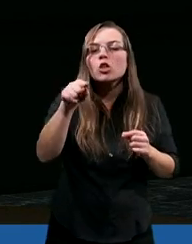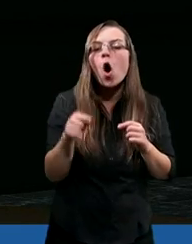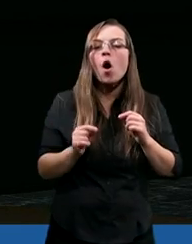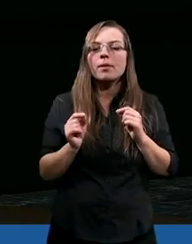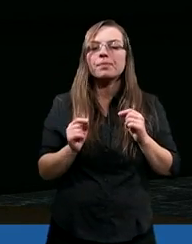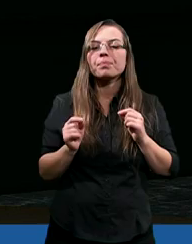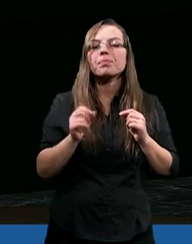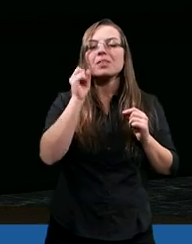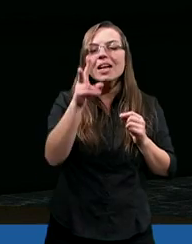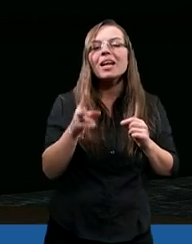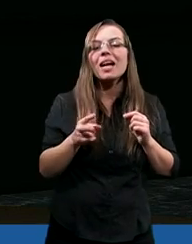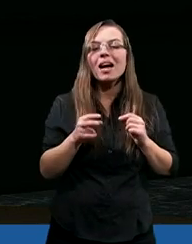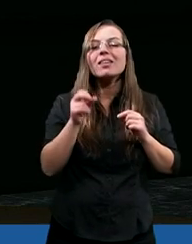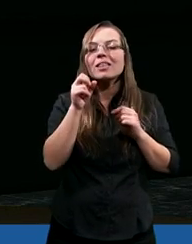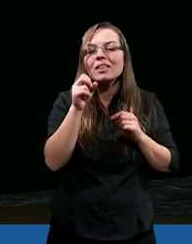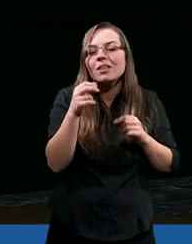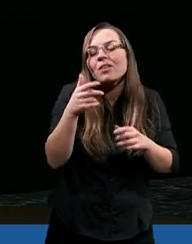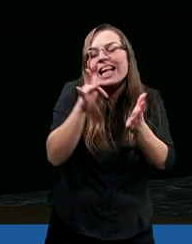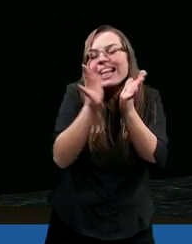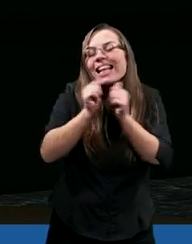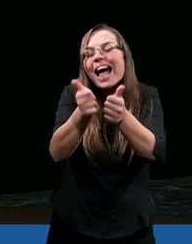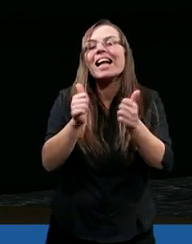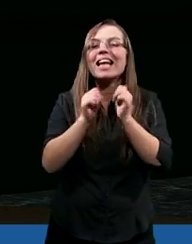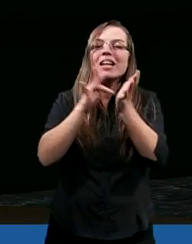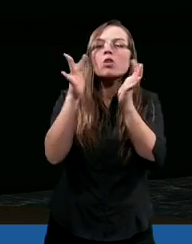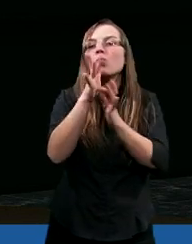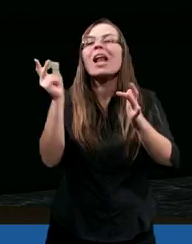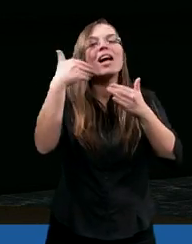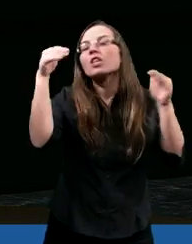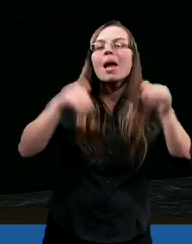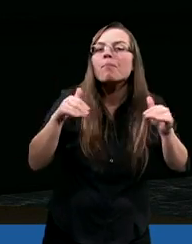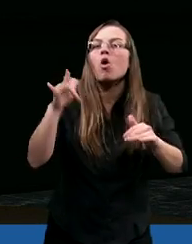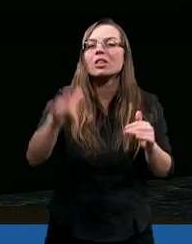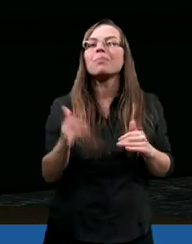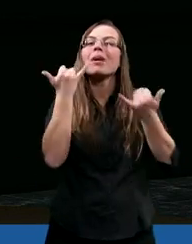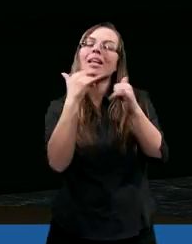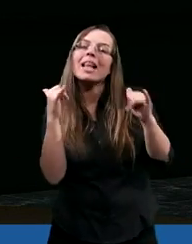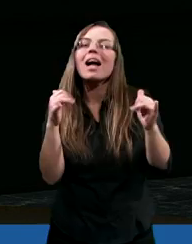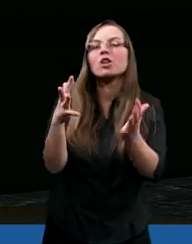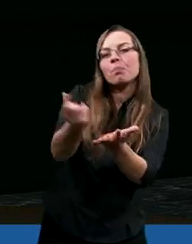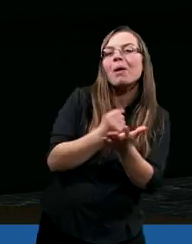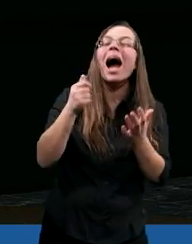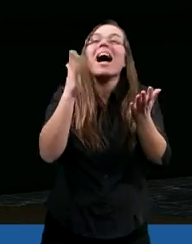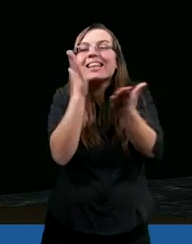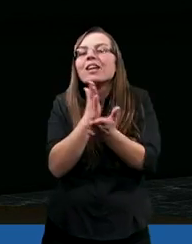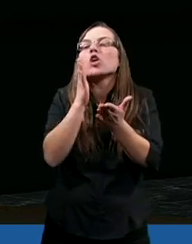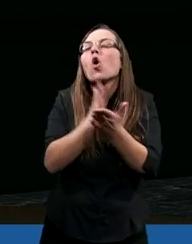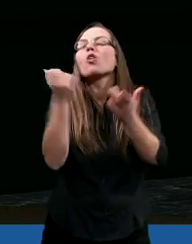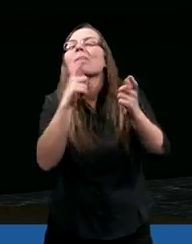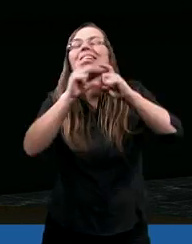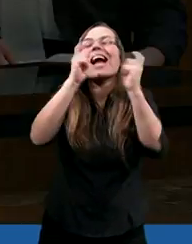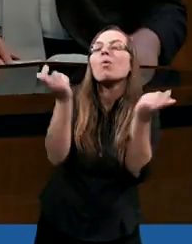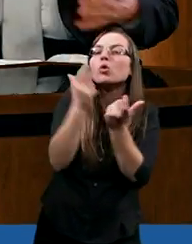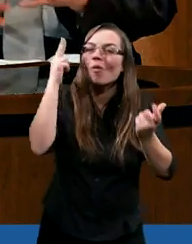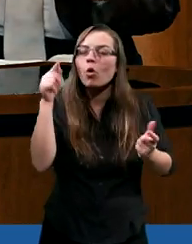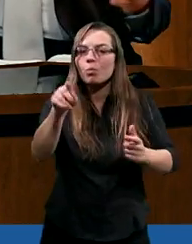takie zdanie Jezusa, że nie możemy inaczej brać, tylko całościowo to wszystko, bo